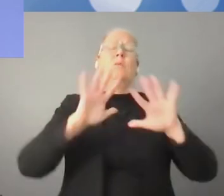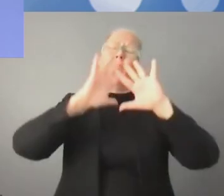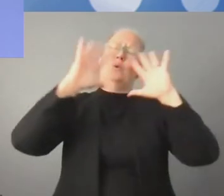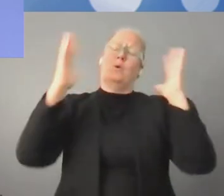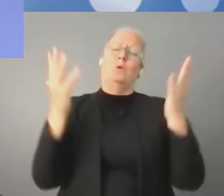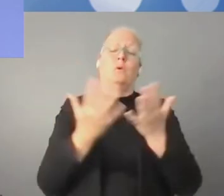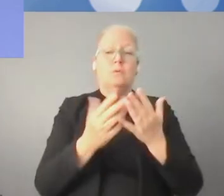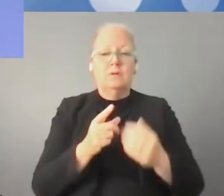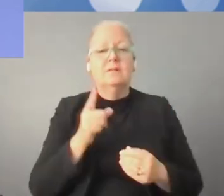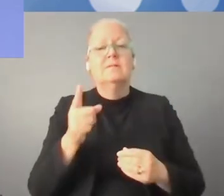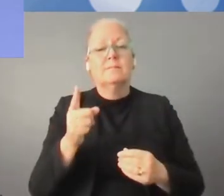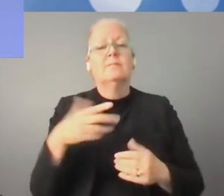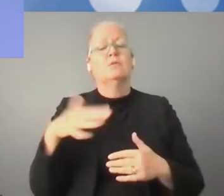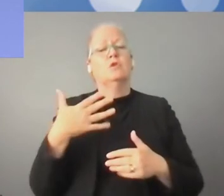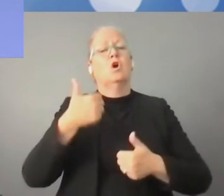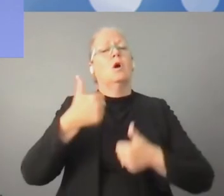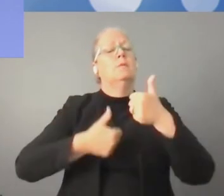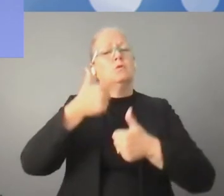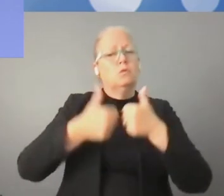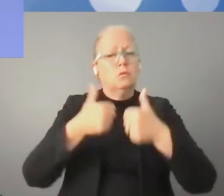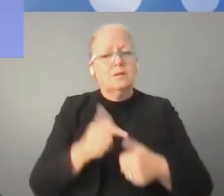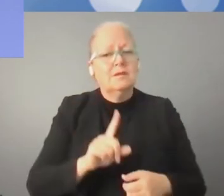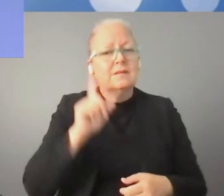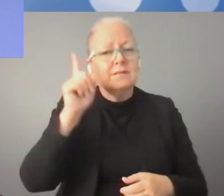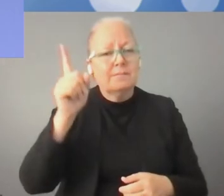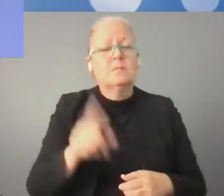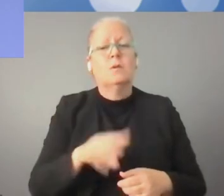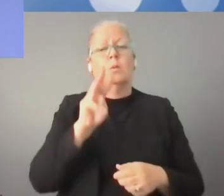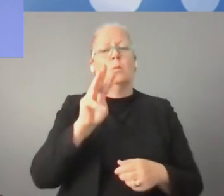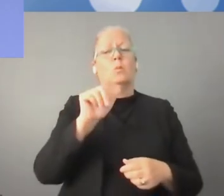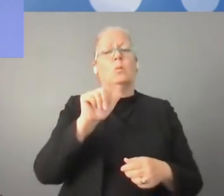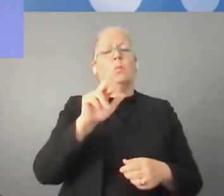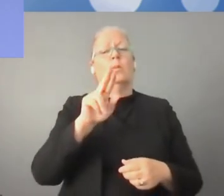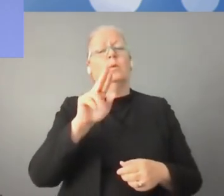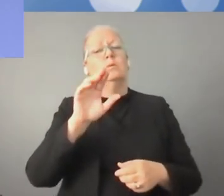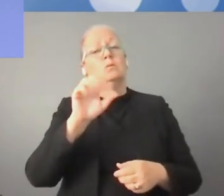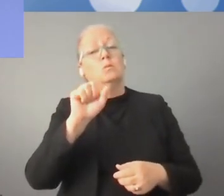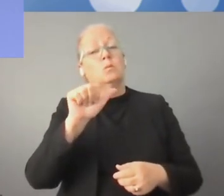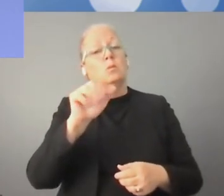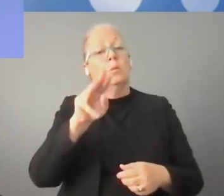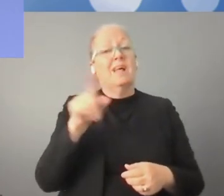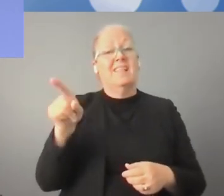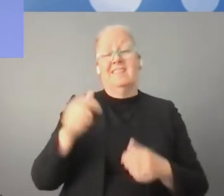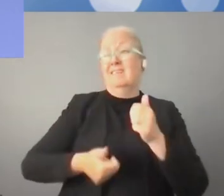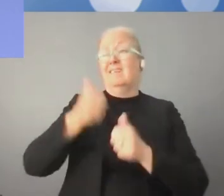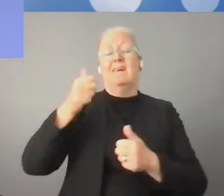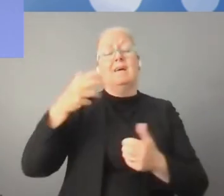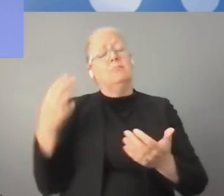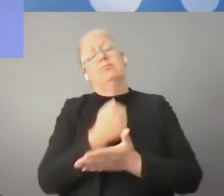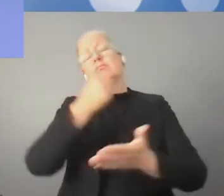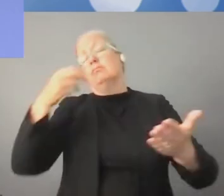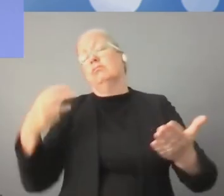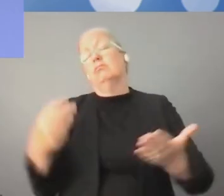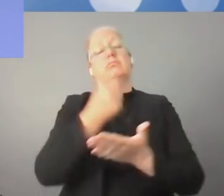piano à 14 ans. Il a joué ses premiers concerts à Paris à l'âge